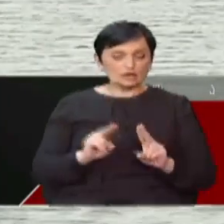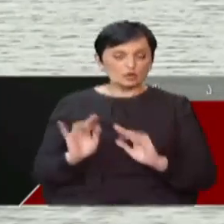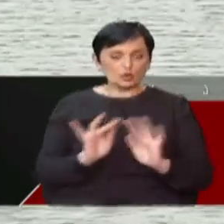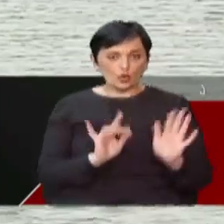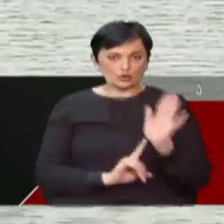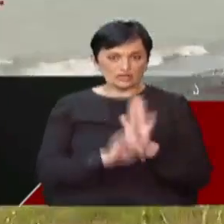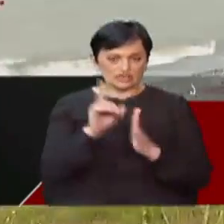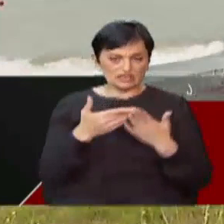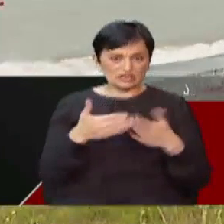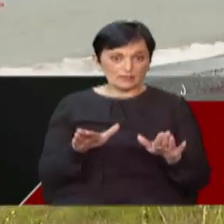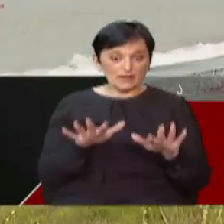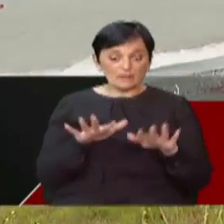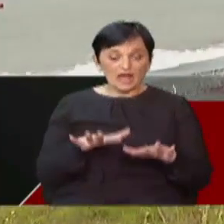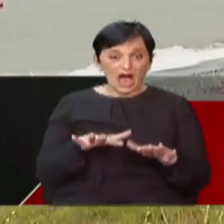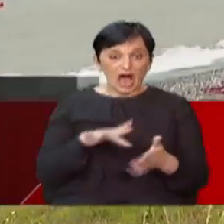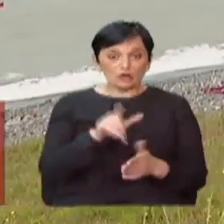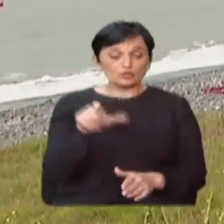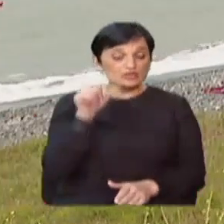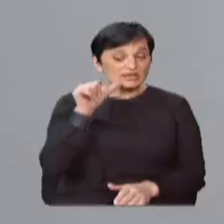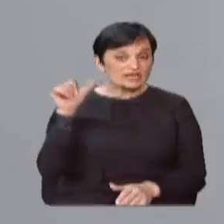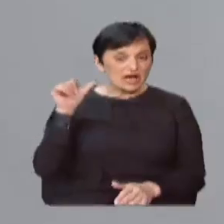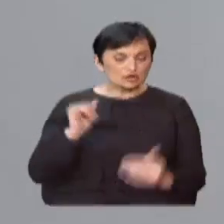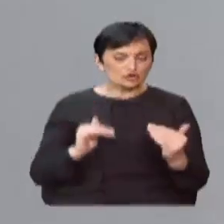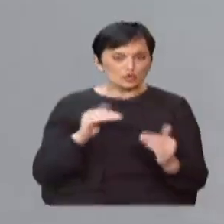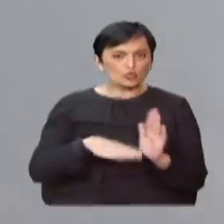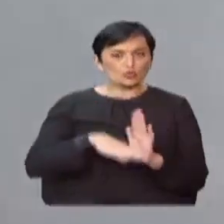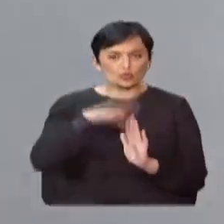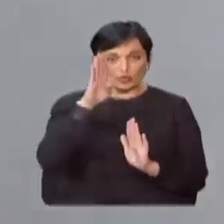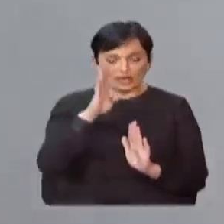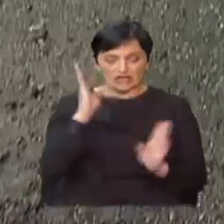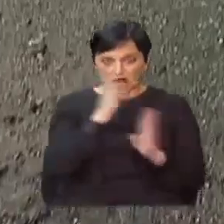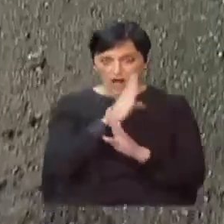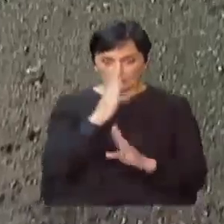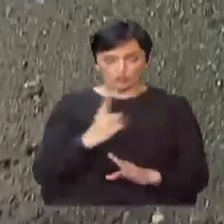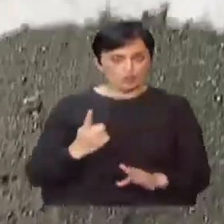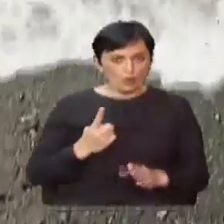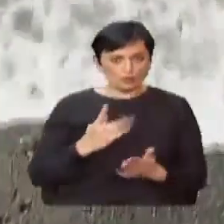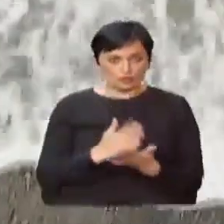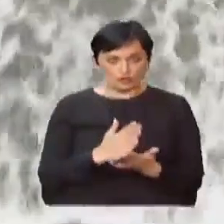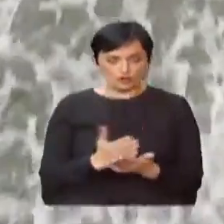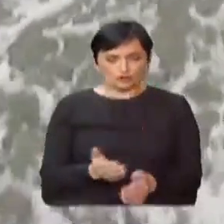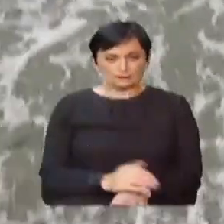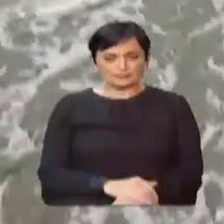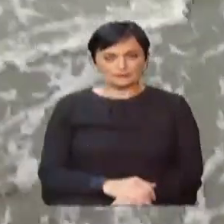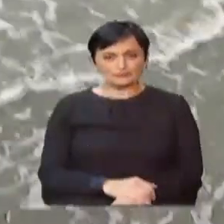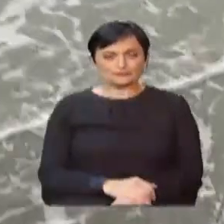ღონისძიებით გაიხსნება. ადგილობრივები გასულ წელთან შედარებით უკეთესი სეზონის და ამინდის მოლოდინში არიან.